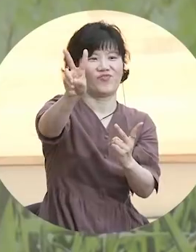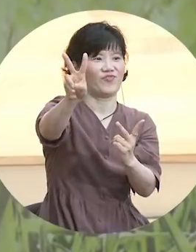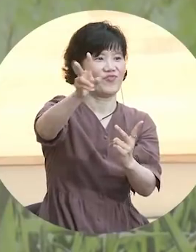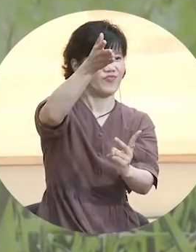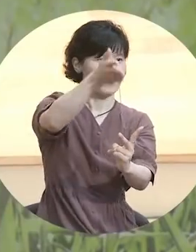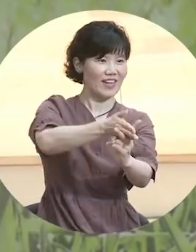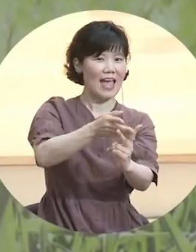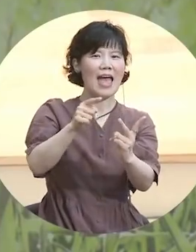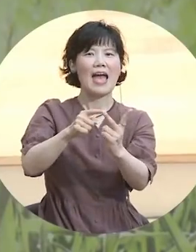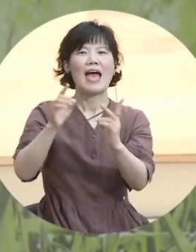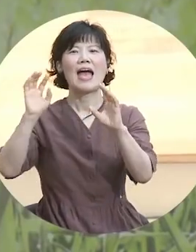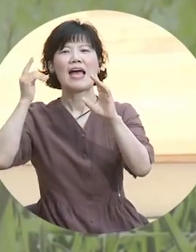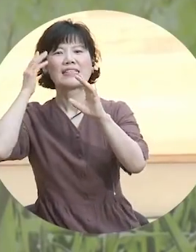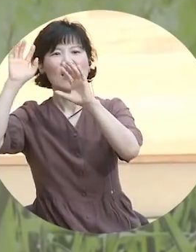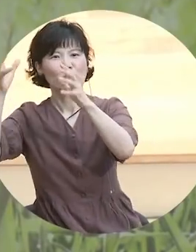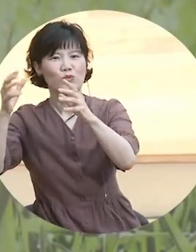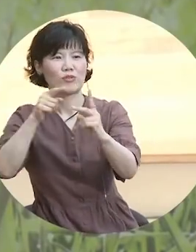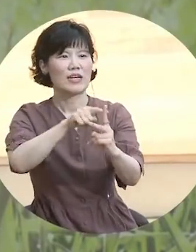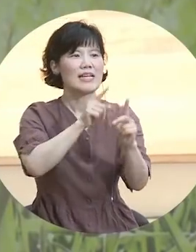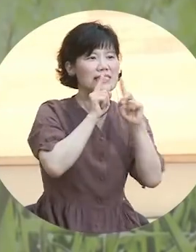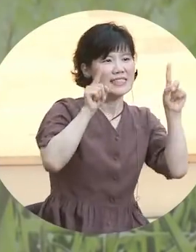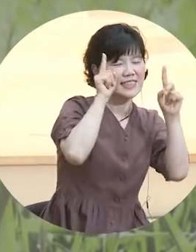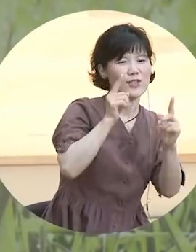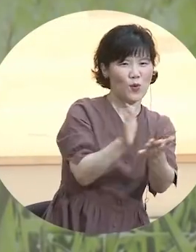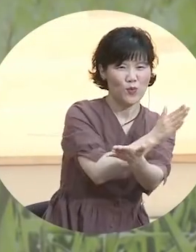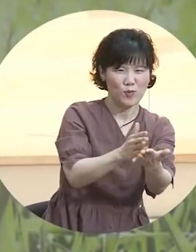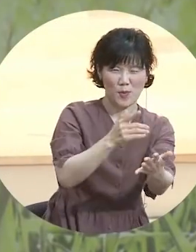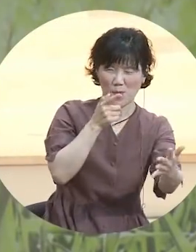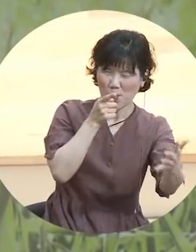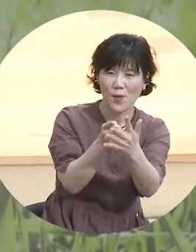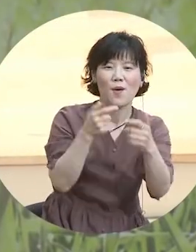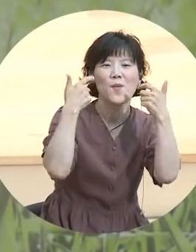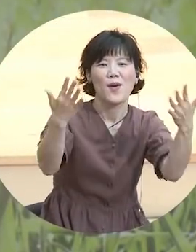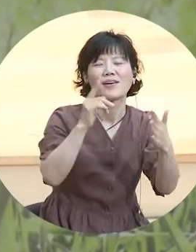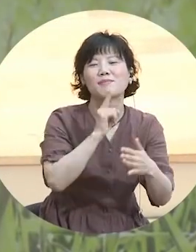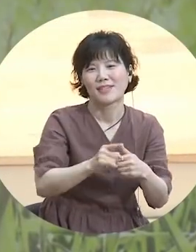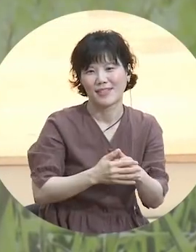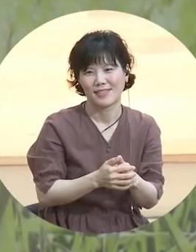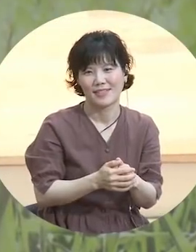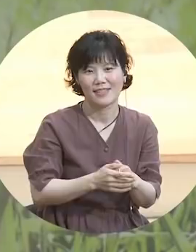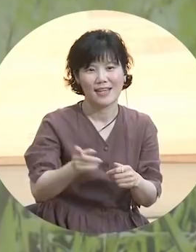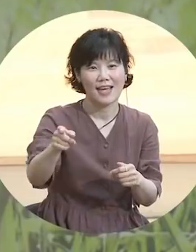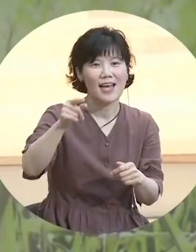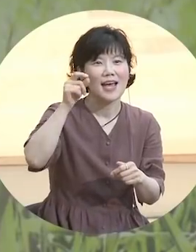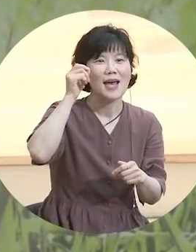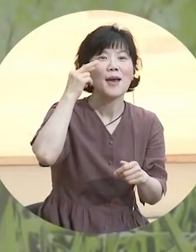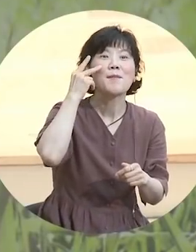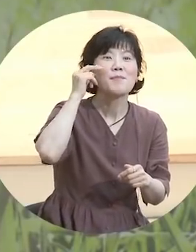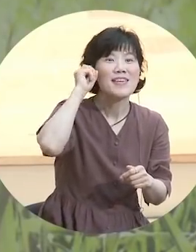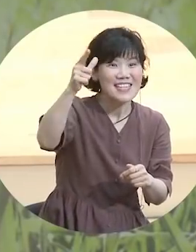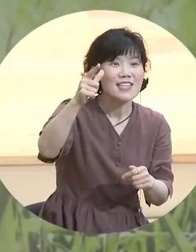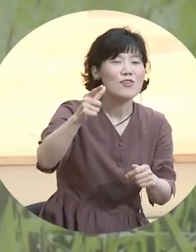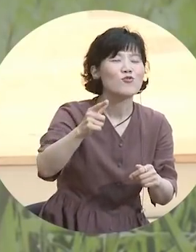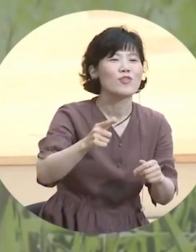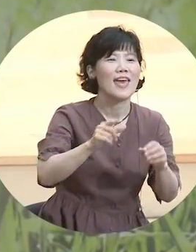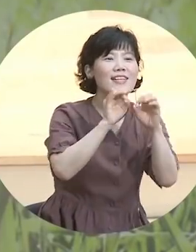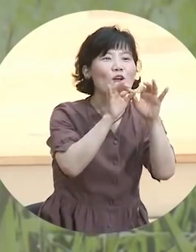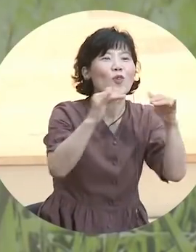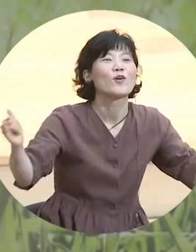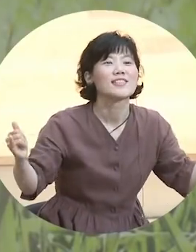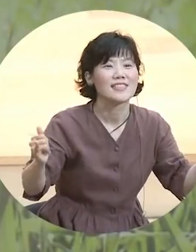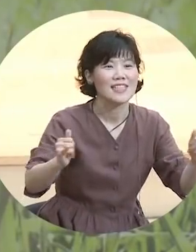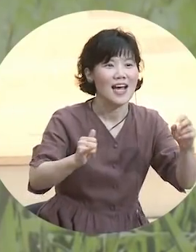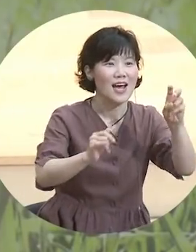아하, 천국과 지옥이 있구나 알게 되어지는 거예요. 미국의 위대한 전도자 D.L. 무디가 유명한 얘기를